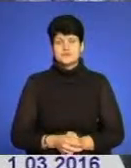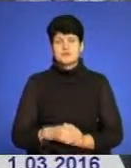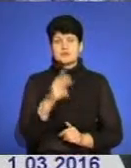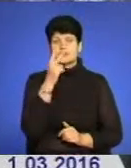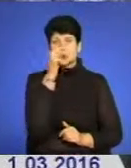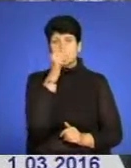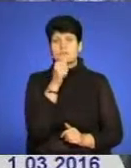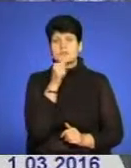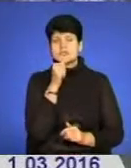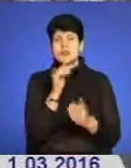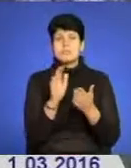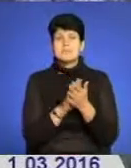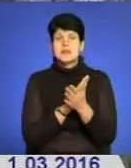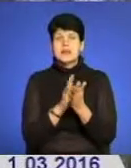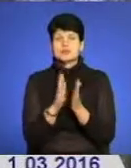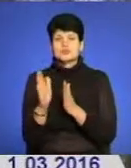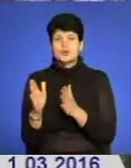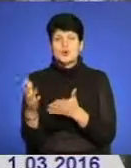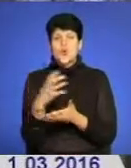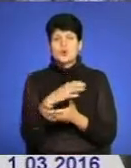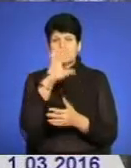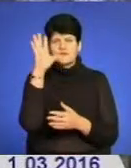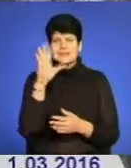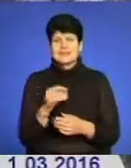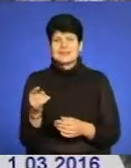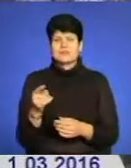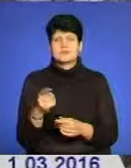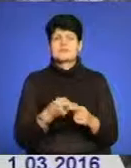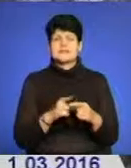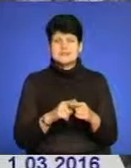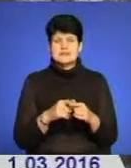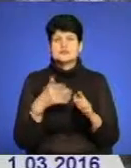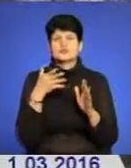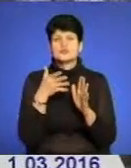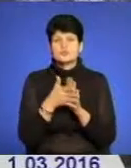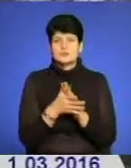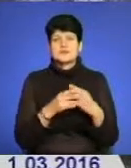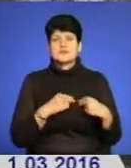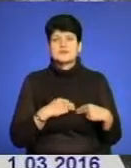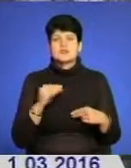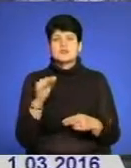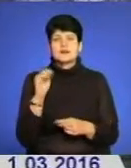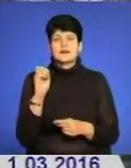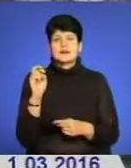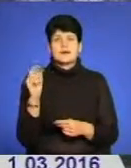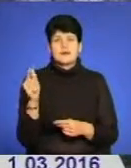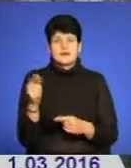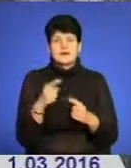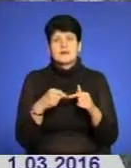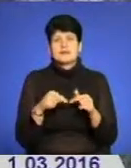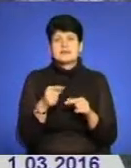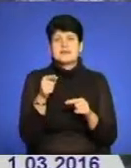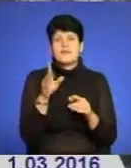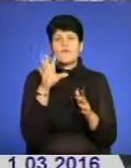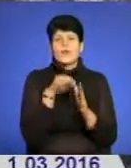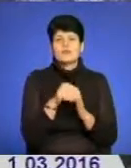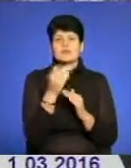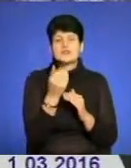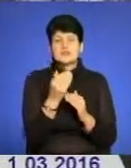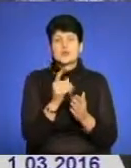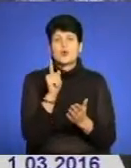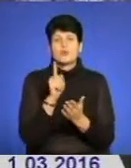Двомісячник благоустрою охоплює повністю всіх тернополян. Це, само собою, працівники житлово-комунальної галузі, в їхні обов'язки. Це входиться і